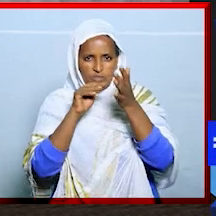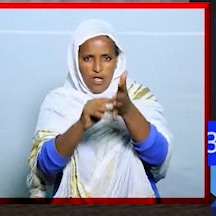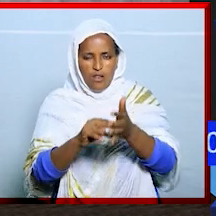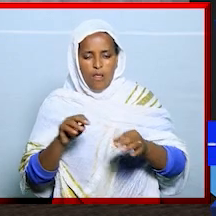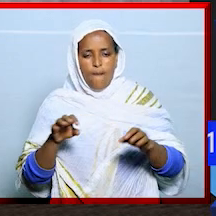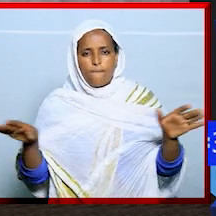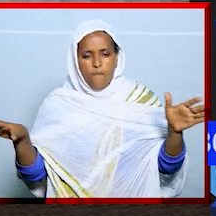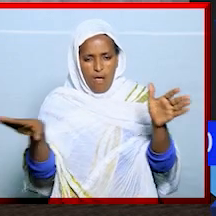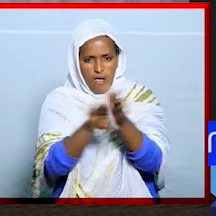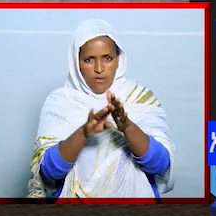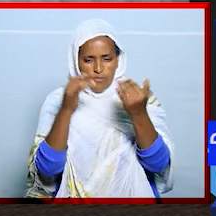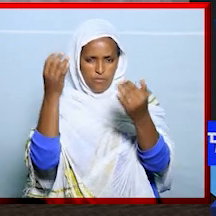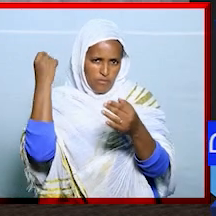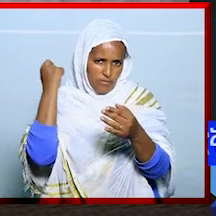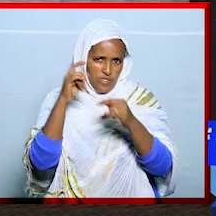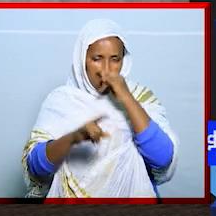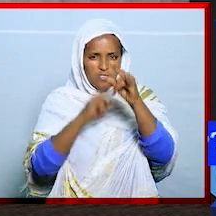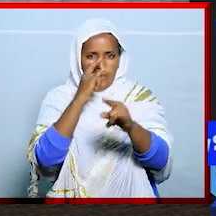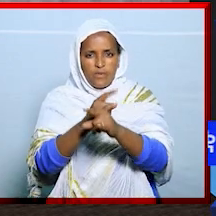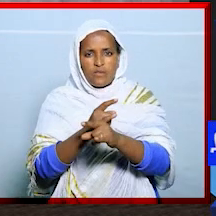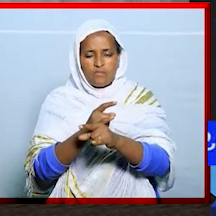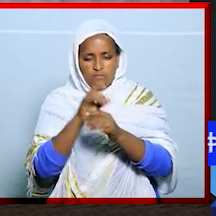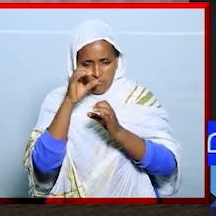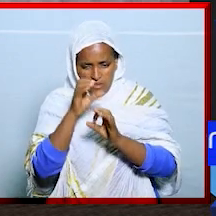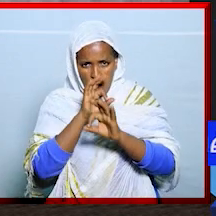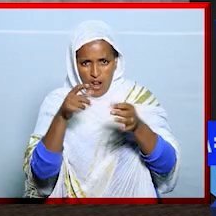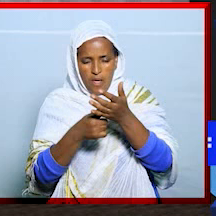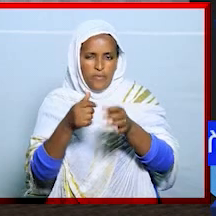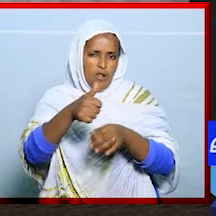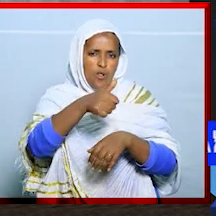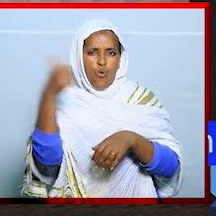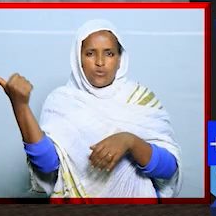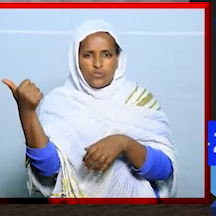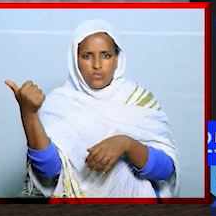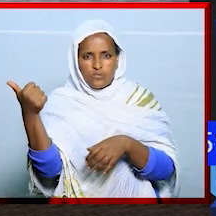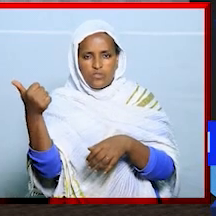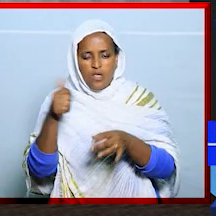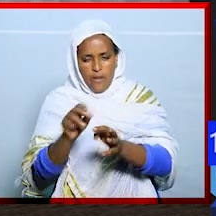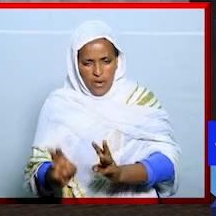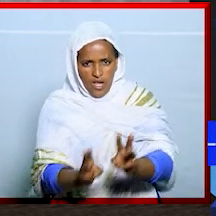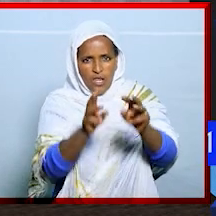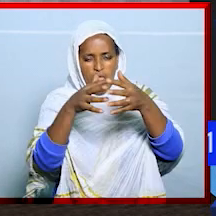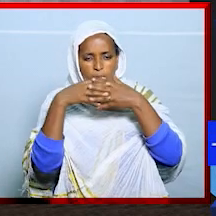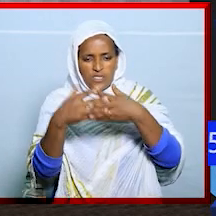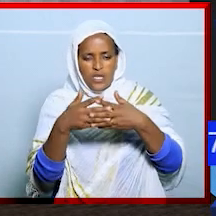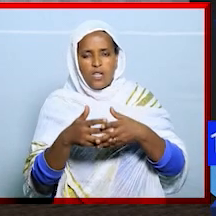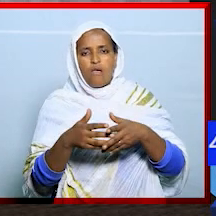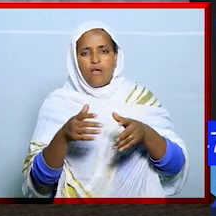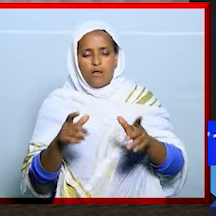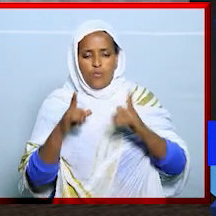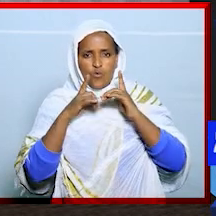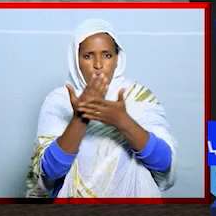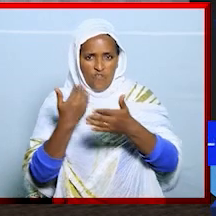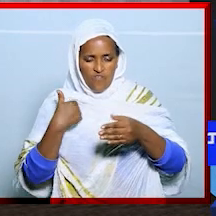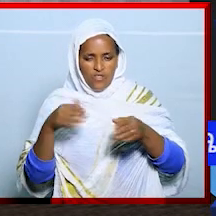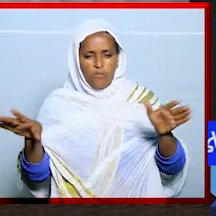ናቸው። ለምሳሌ ባህርተኞች በጥንት ዘመን እንደዛሬው ጂፒኤስ፣ ኮምፓስ፣ ሌሎችም የተራቀቁ መንገደኞች መሳሪያዎች ከመኖራቸው